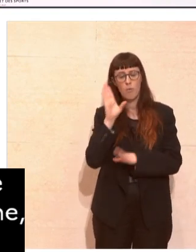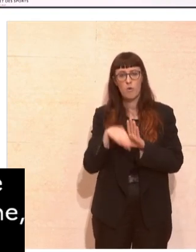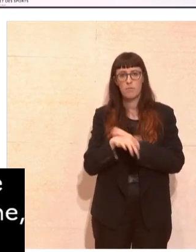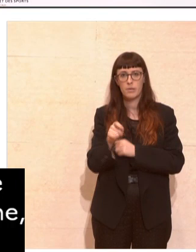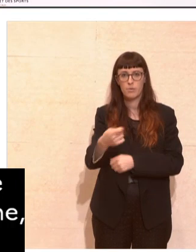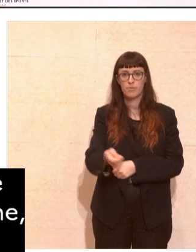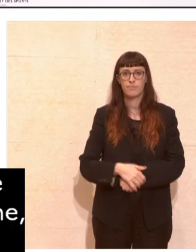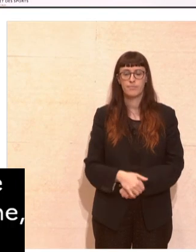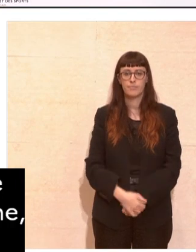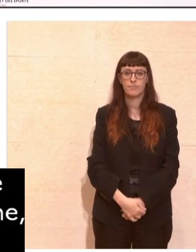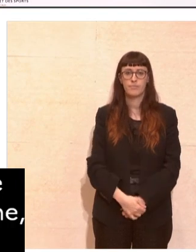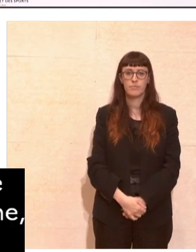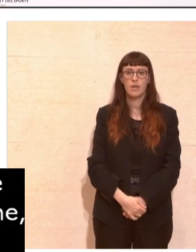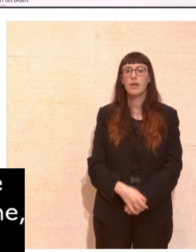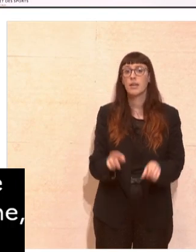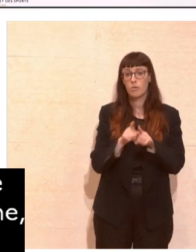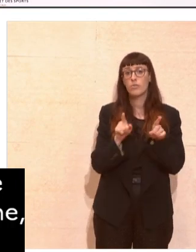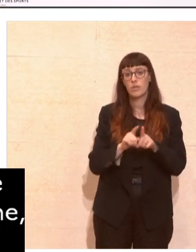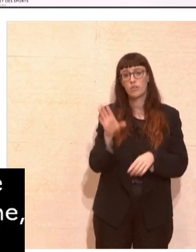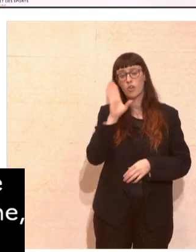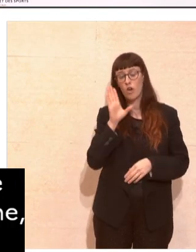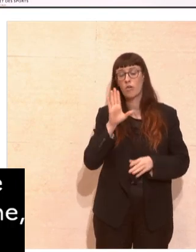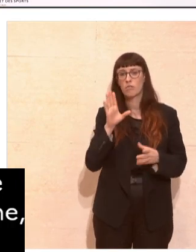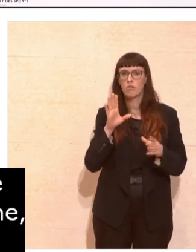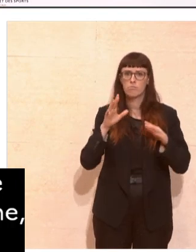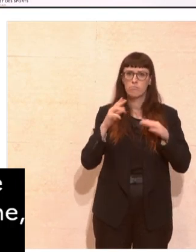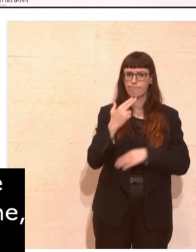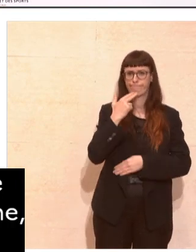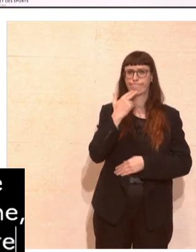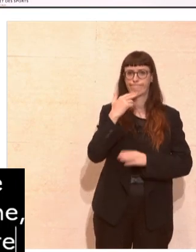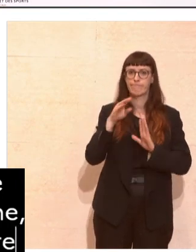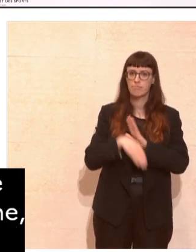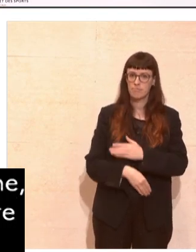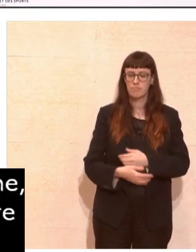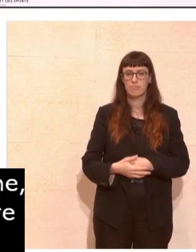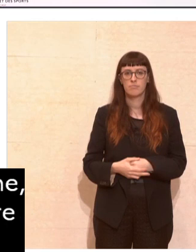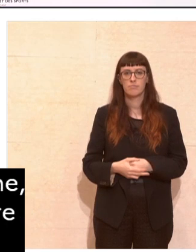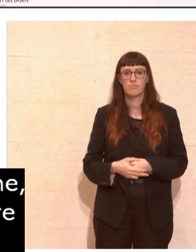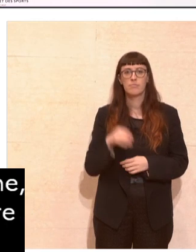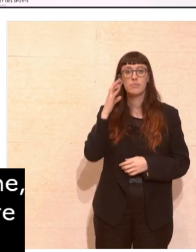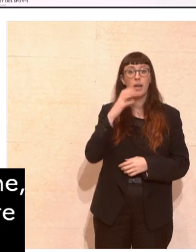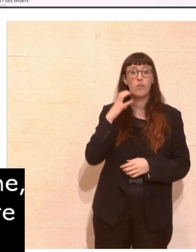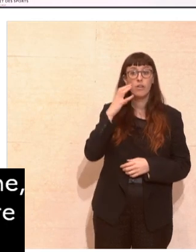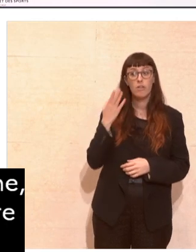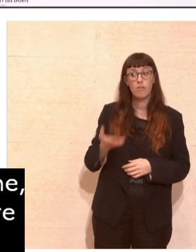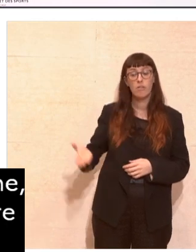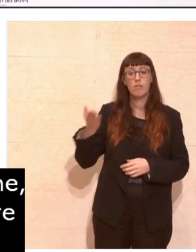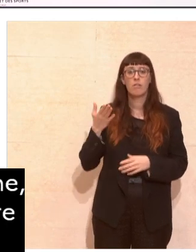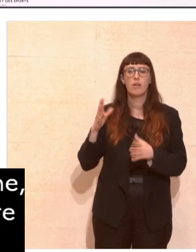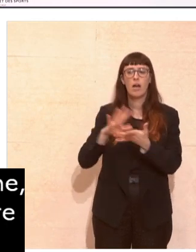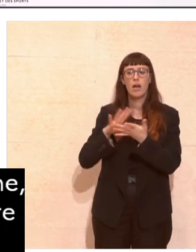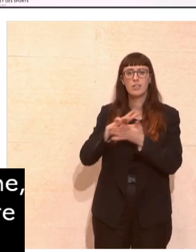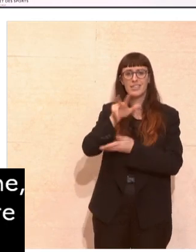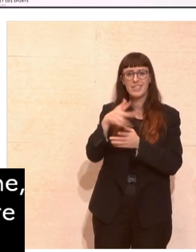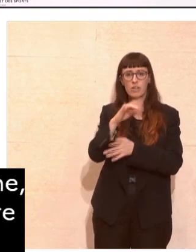reporte de manière systématique une mauvaise qualité de sommeil. Et chez les adolescents, ici la revue portait sur les 13-15 ans, eh